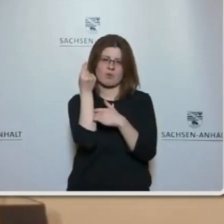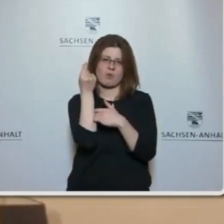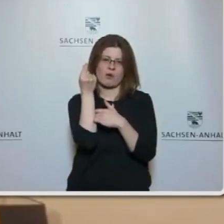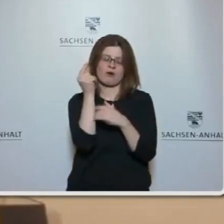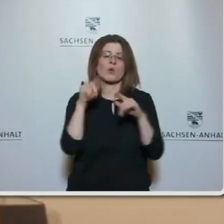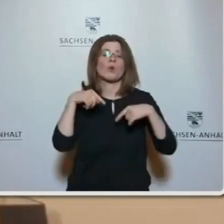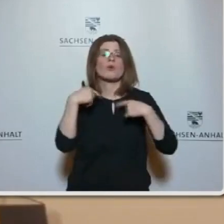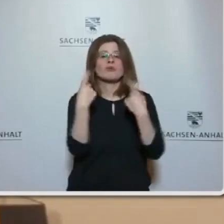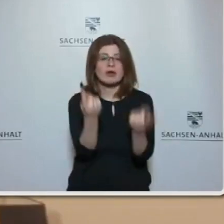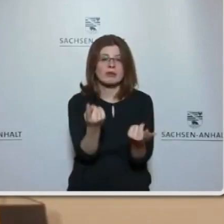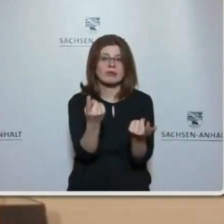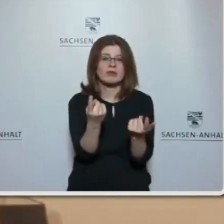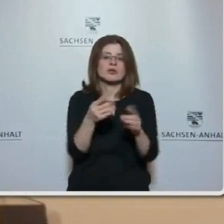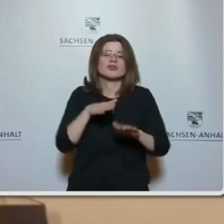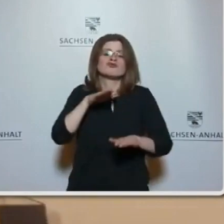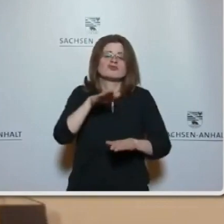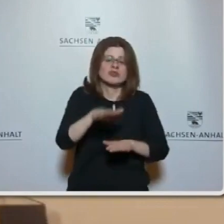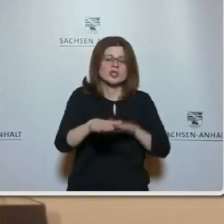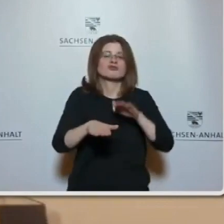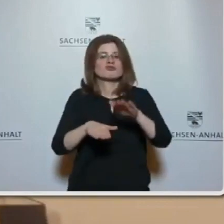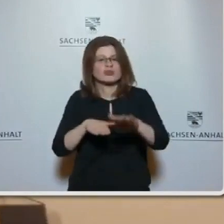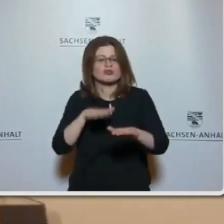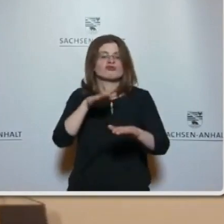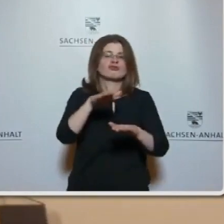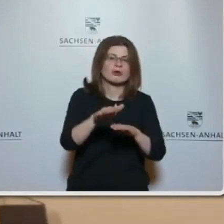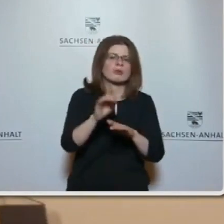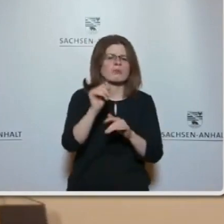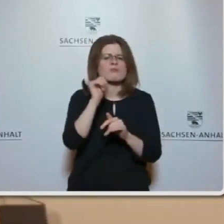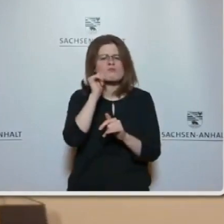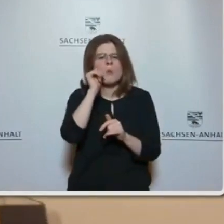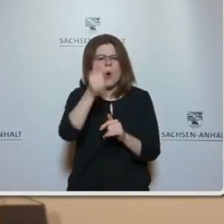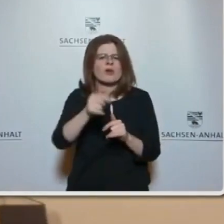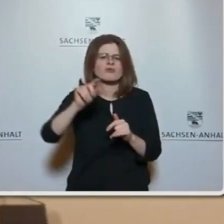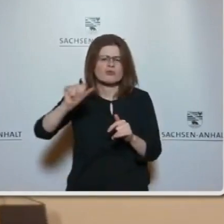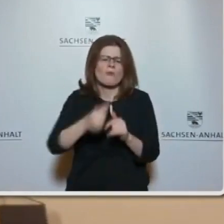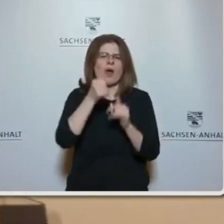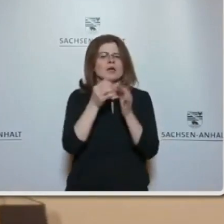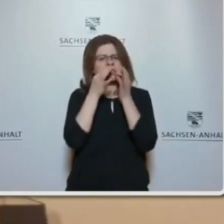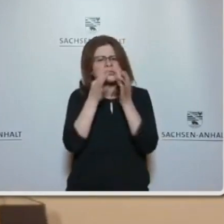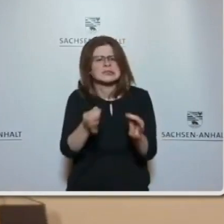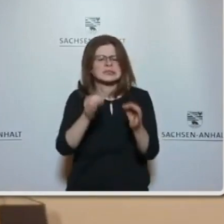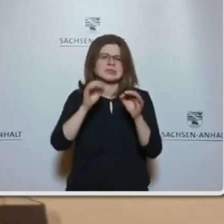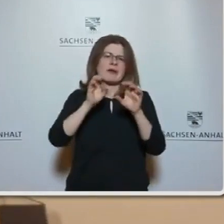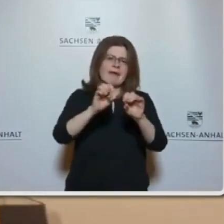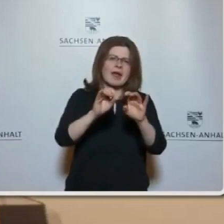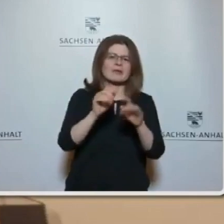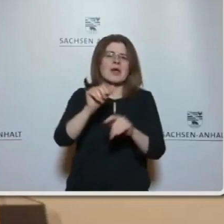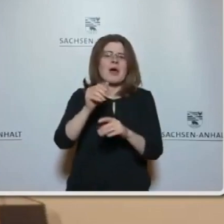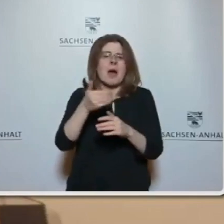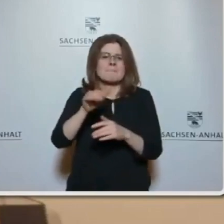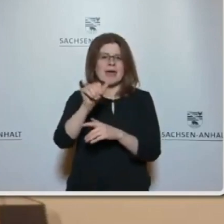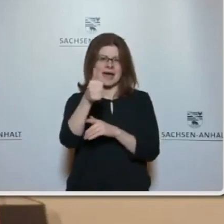wir würden dann sukzessive reinfahren, Details dann morgen nochmal nach der Kabinettssitzung ab